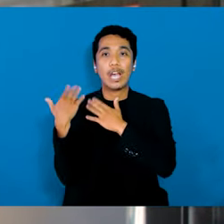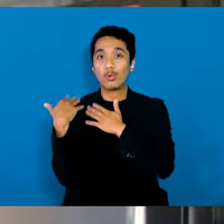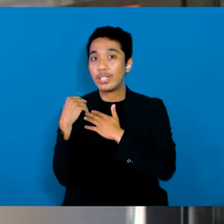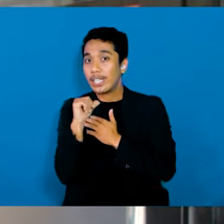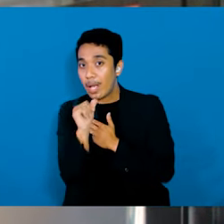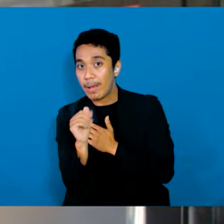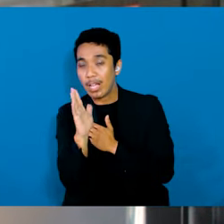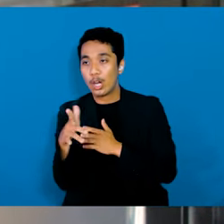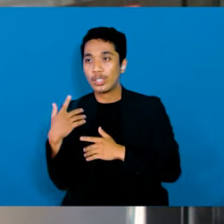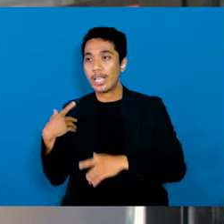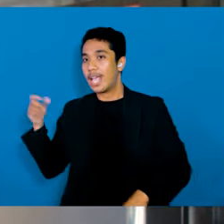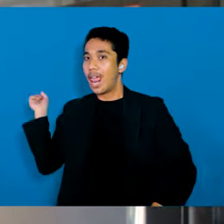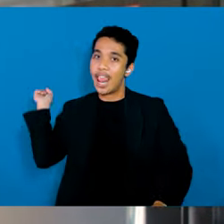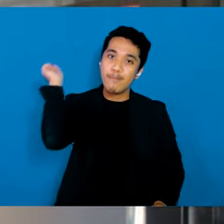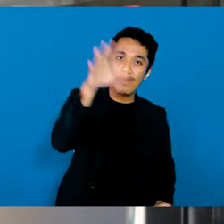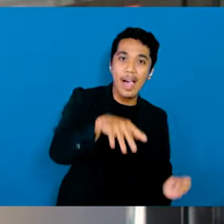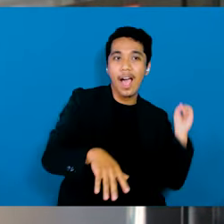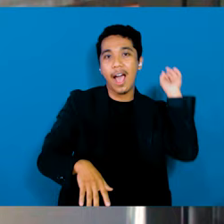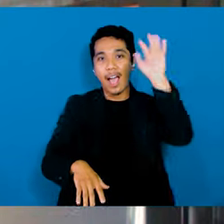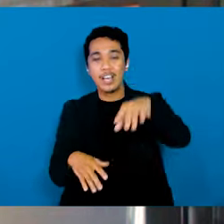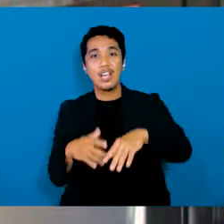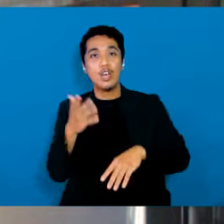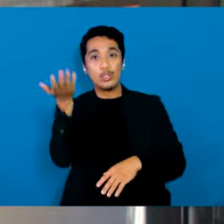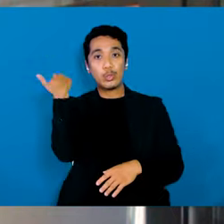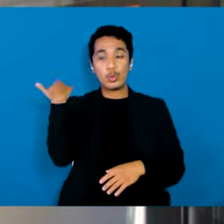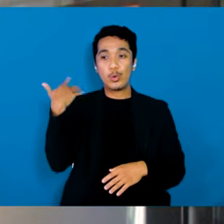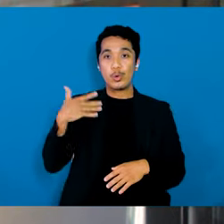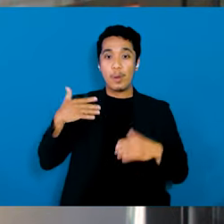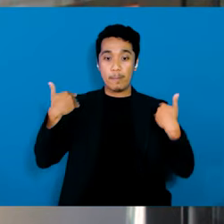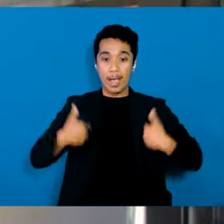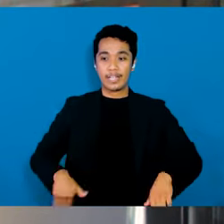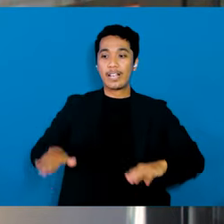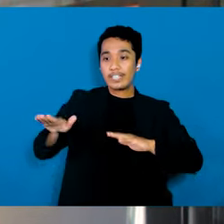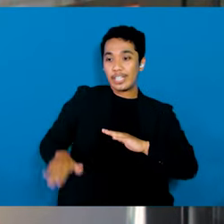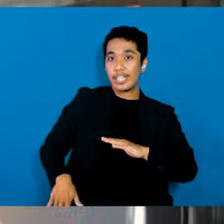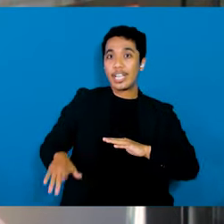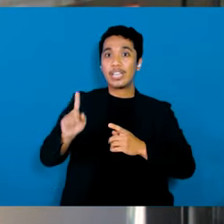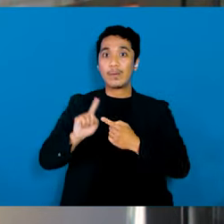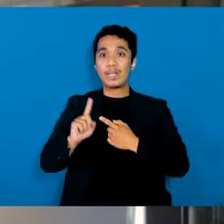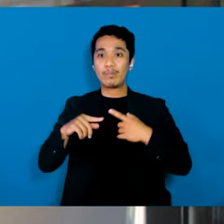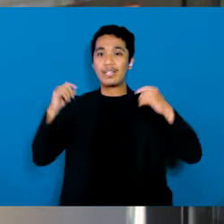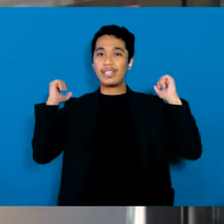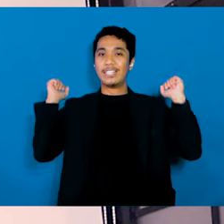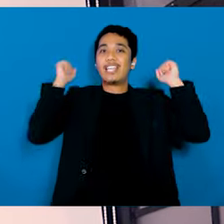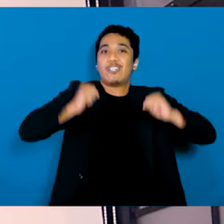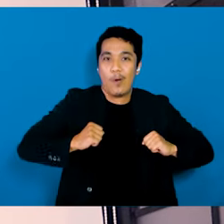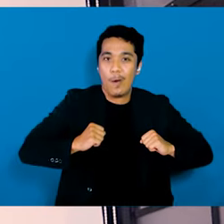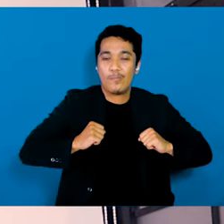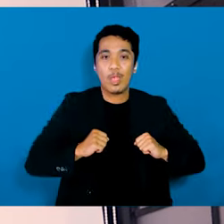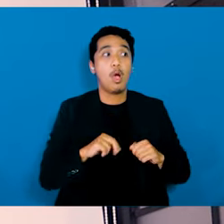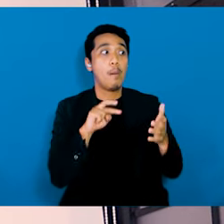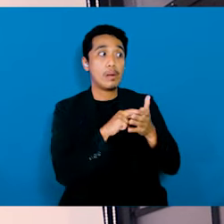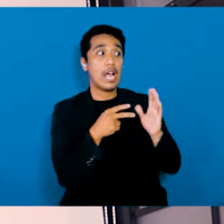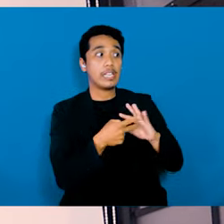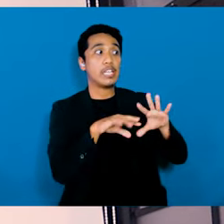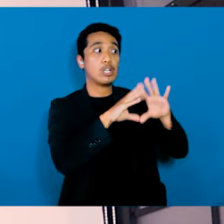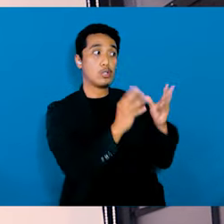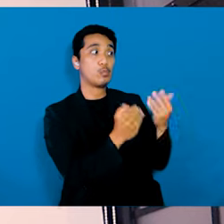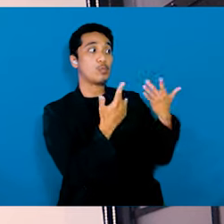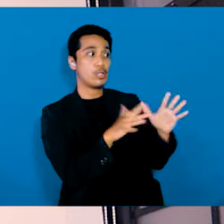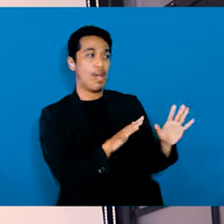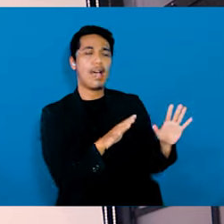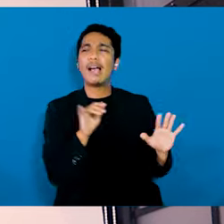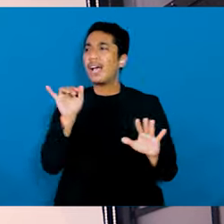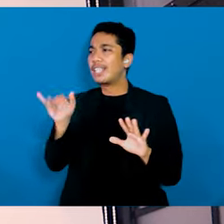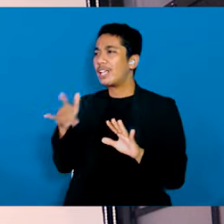pas jatah saya lempar itu, dulu kan badannya masih sempit ya, kecil, jadi digendong sama teman saya gitu. Berarti sudah inklusif gitu dari dulu ya?